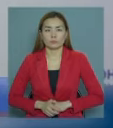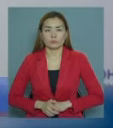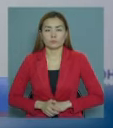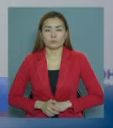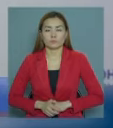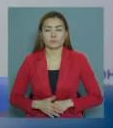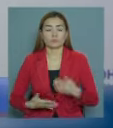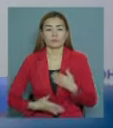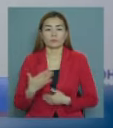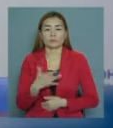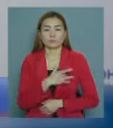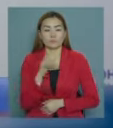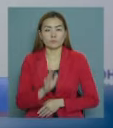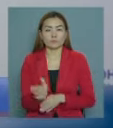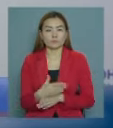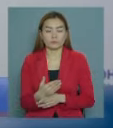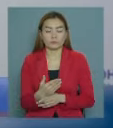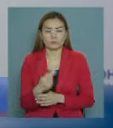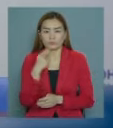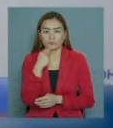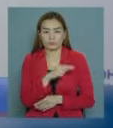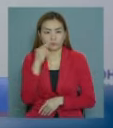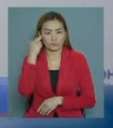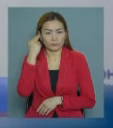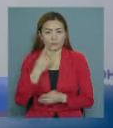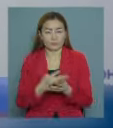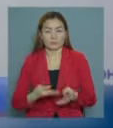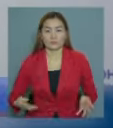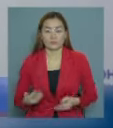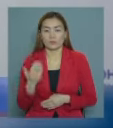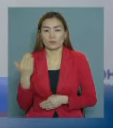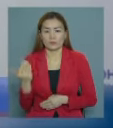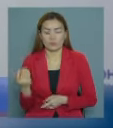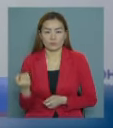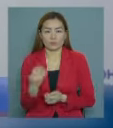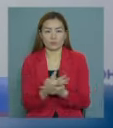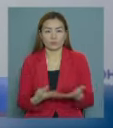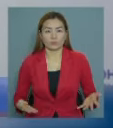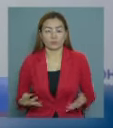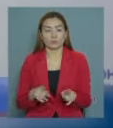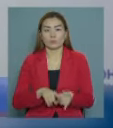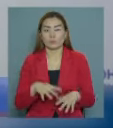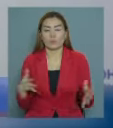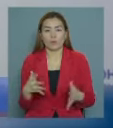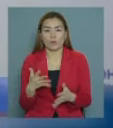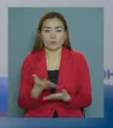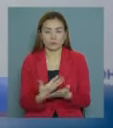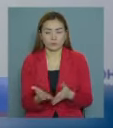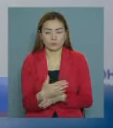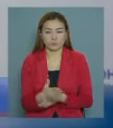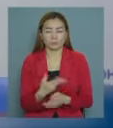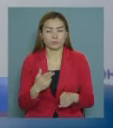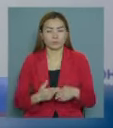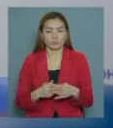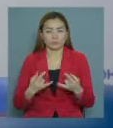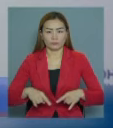қолдануға тыйым салынған Қытай торы дейміз, Қытай сеткісін көптен қолдануда. Бұл енді жалғыз